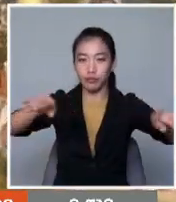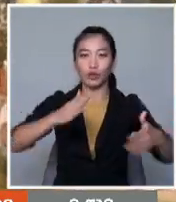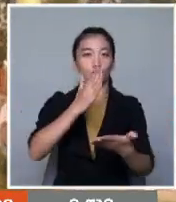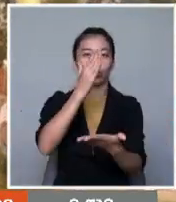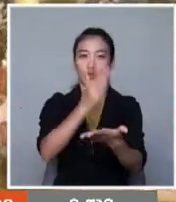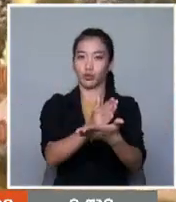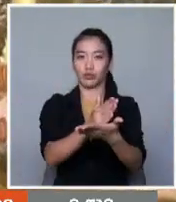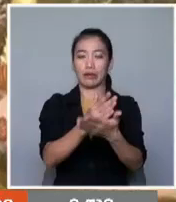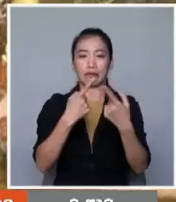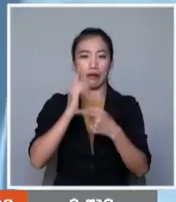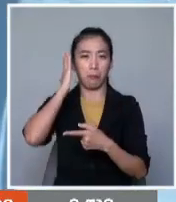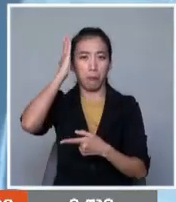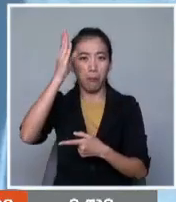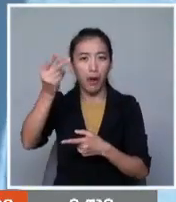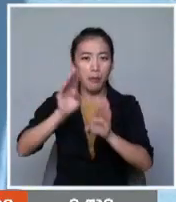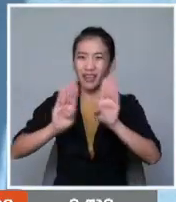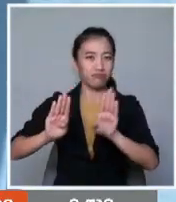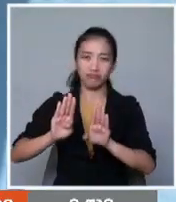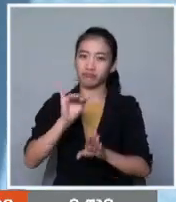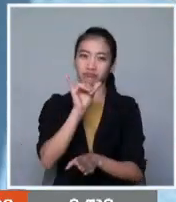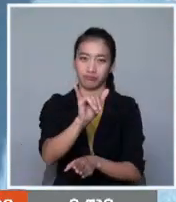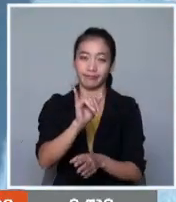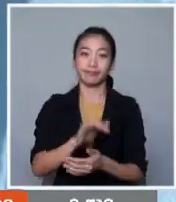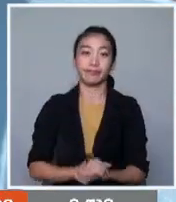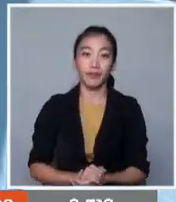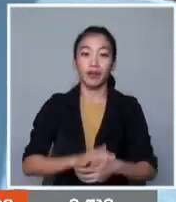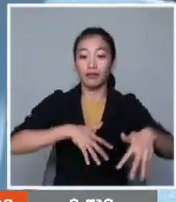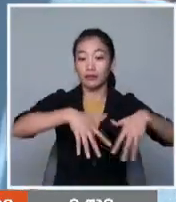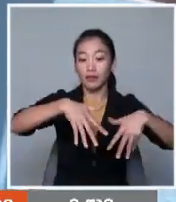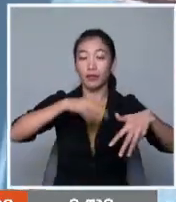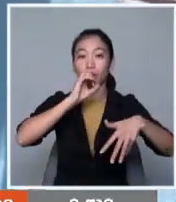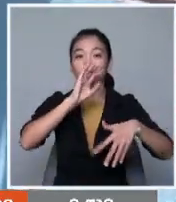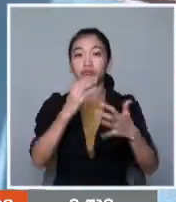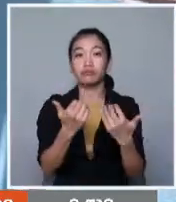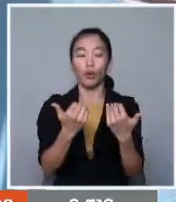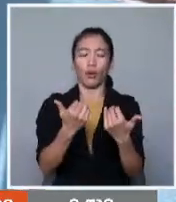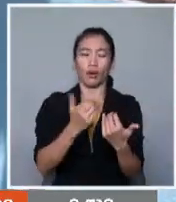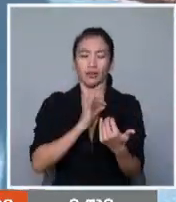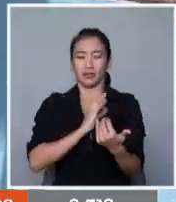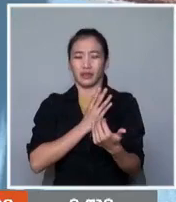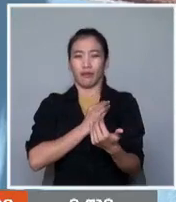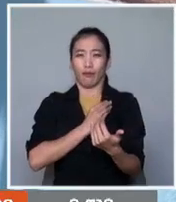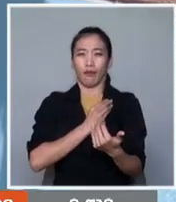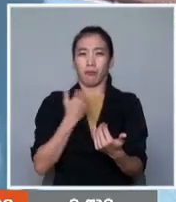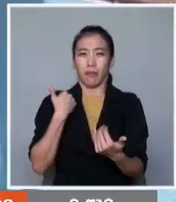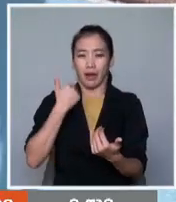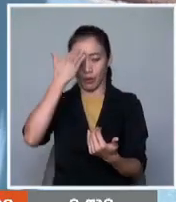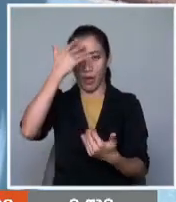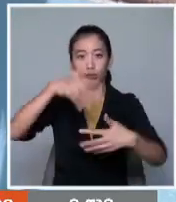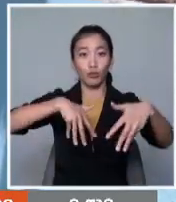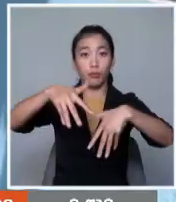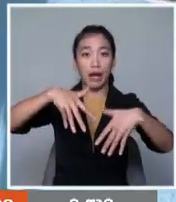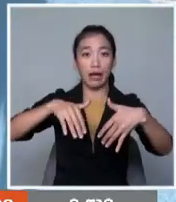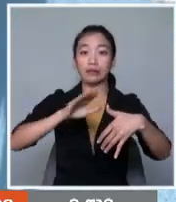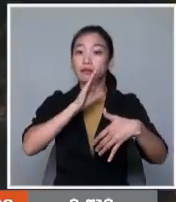กำหนดนะคะว่าจะกลับมาเปิดเมื่อไหร่โดยชาวบ้านเขาบอกว่าก็รู้สึกกลัวนะมีการระบาดในหมู่บ้าน